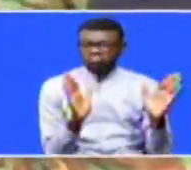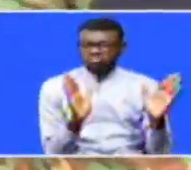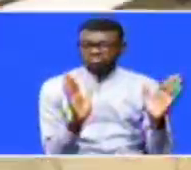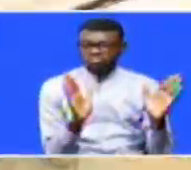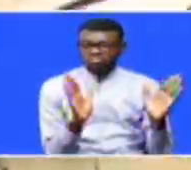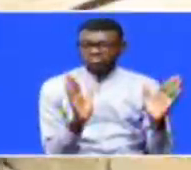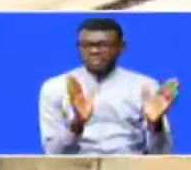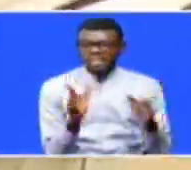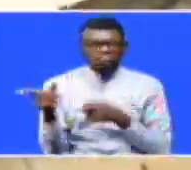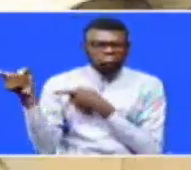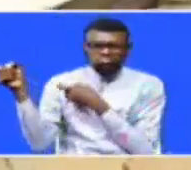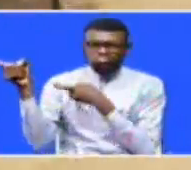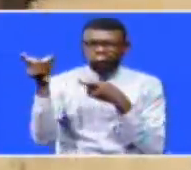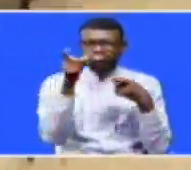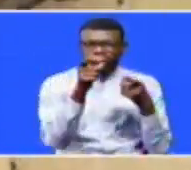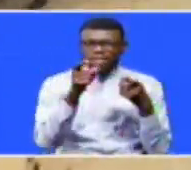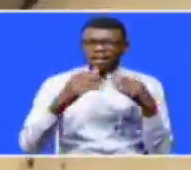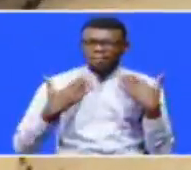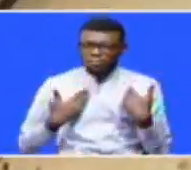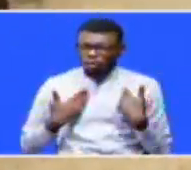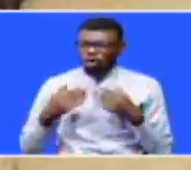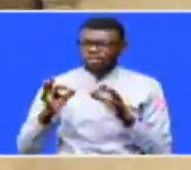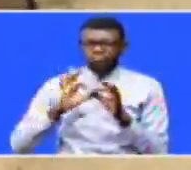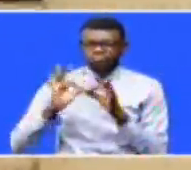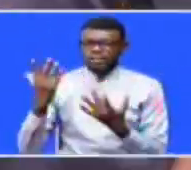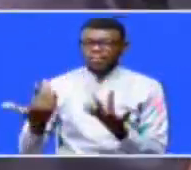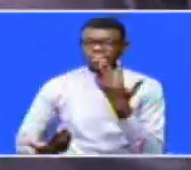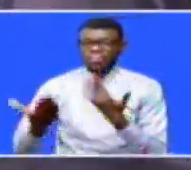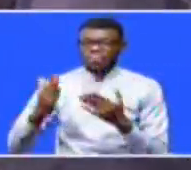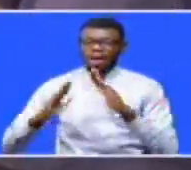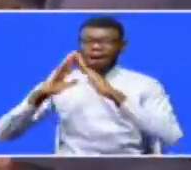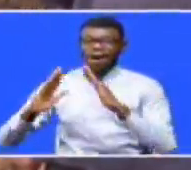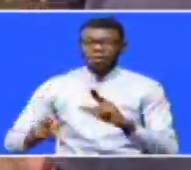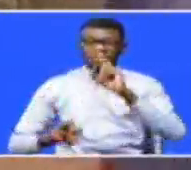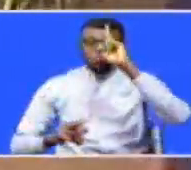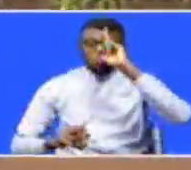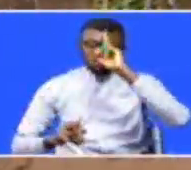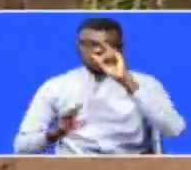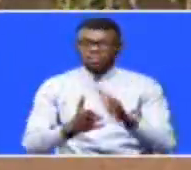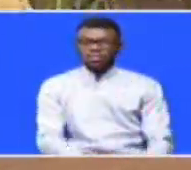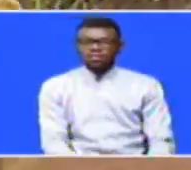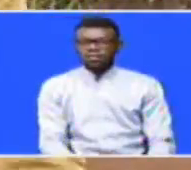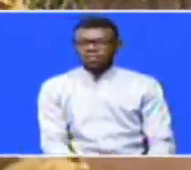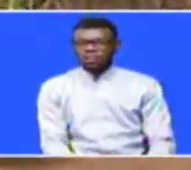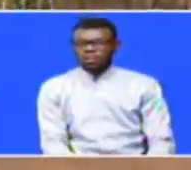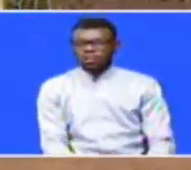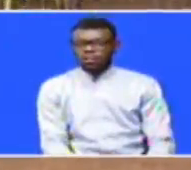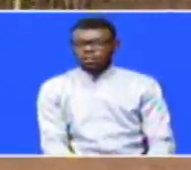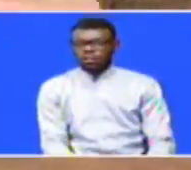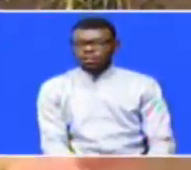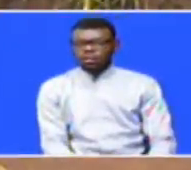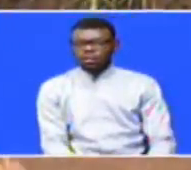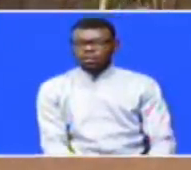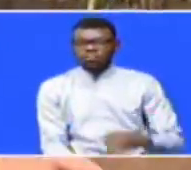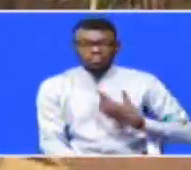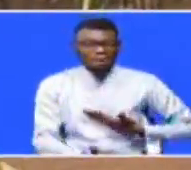Ndimi za moto zikaandama nyumba ya kiongozi wa kambi ya polisi. I'm very bitter because fanya hivi. Vitu zangu imechoa. Me have not